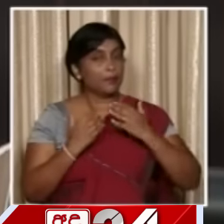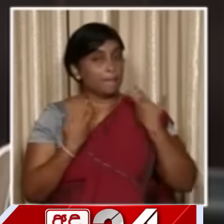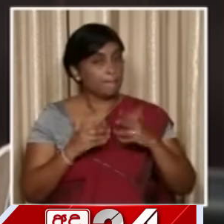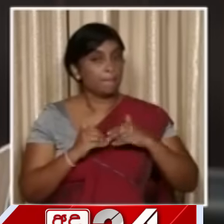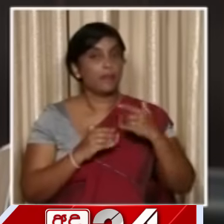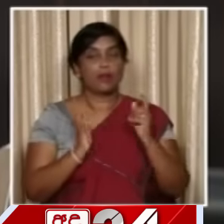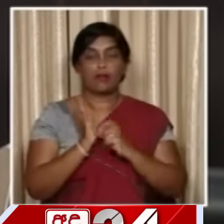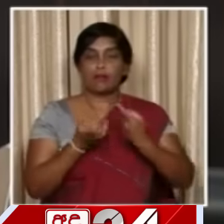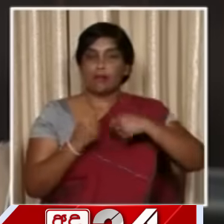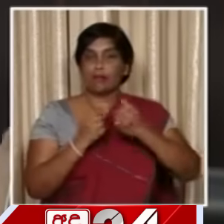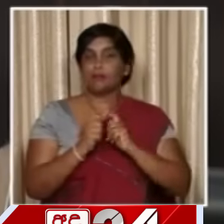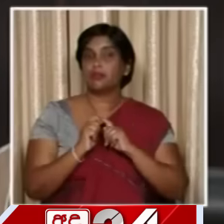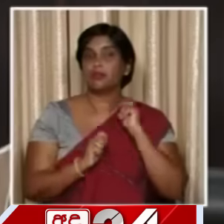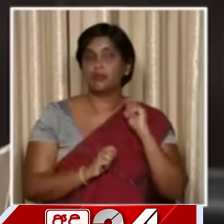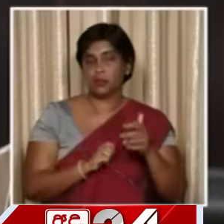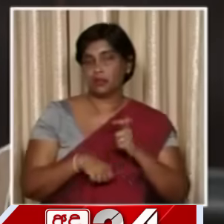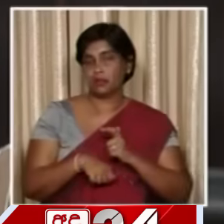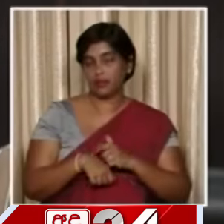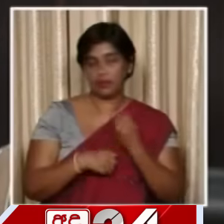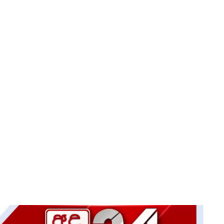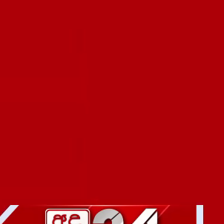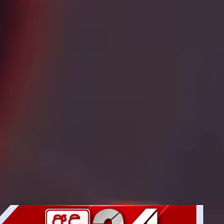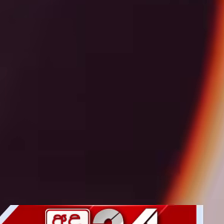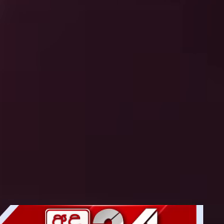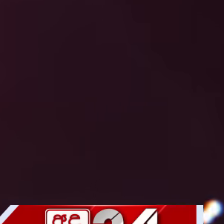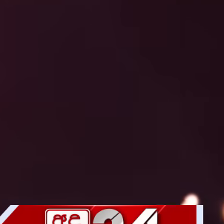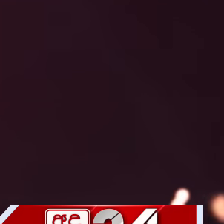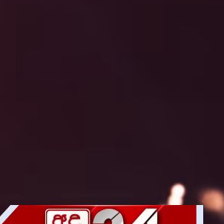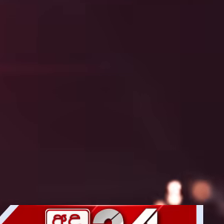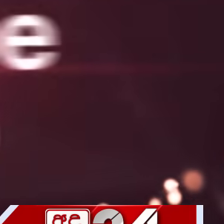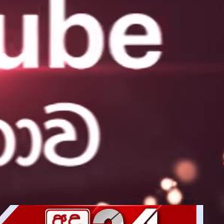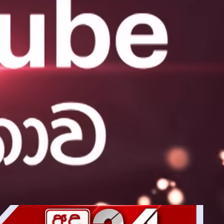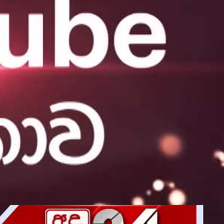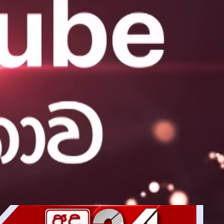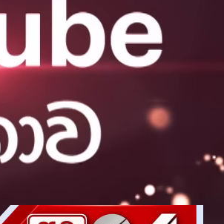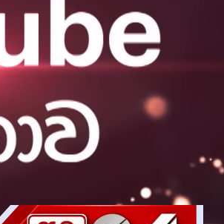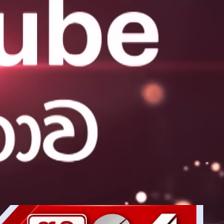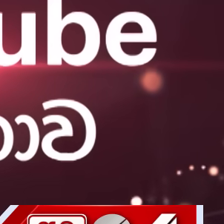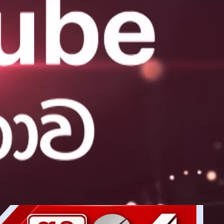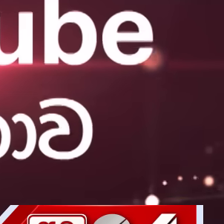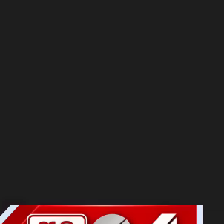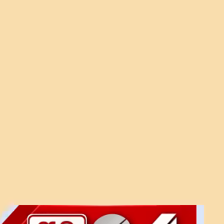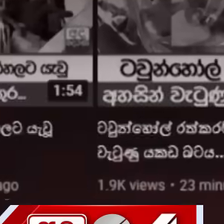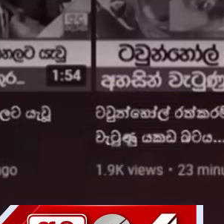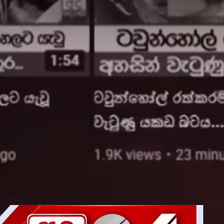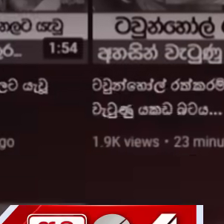ඒ ණය ආපසු ගෙවන්නට අවකාශ සැලසෙනවා. අද දෙරණ YouTube